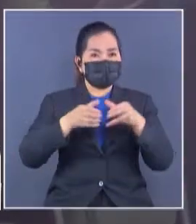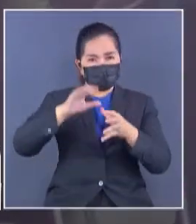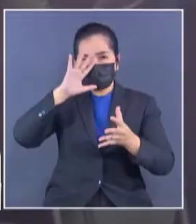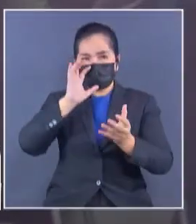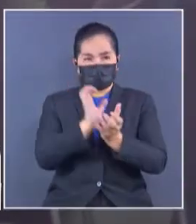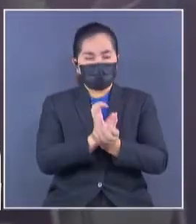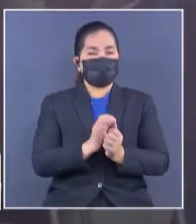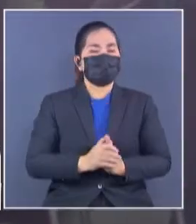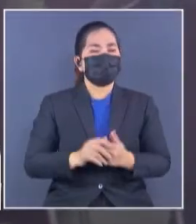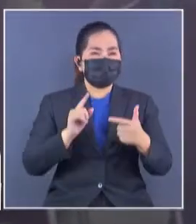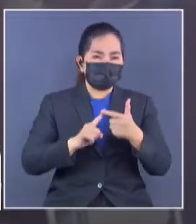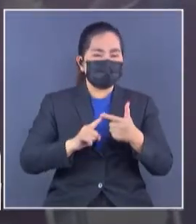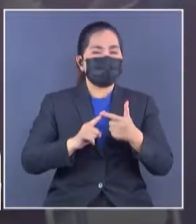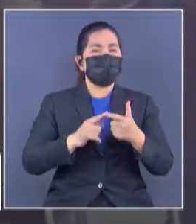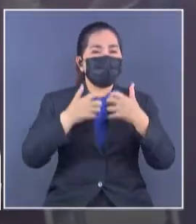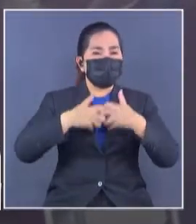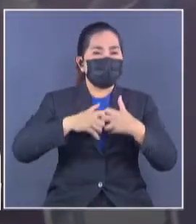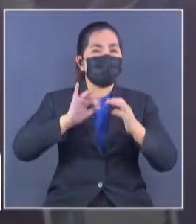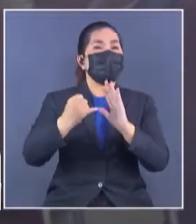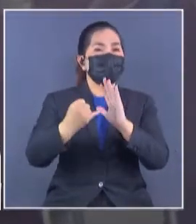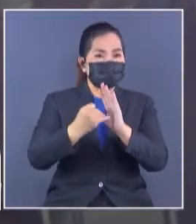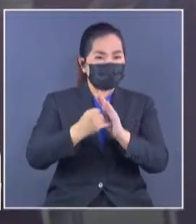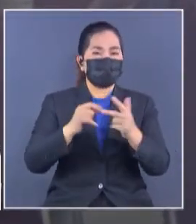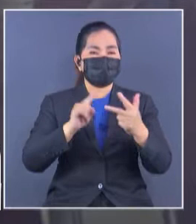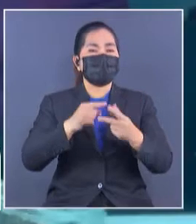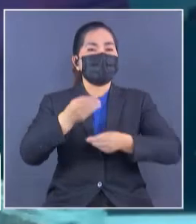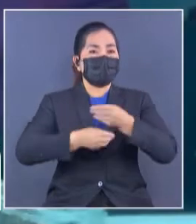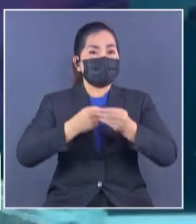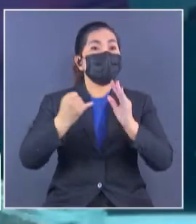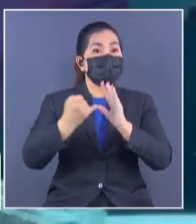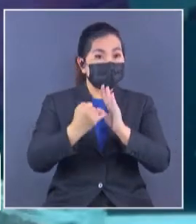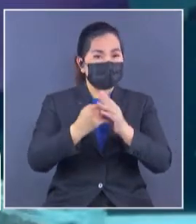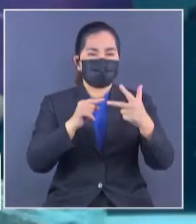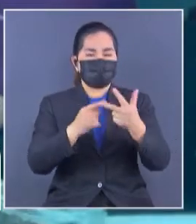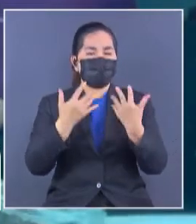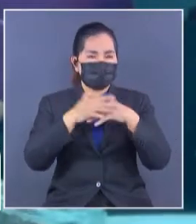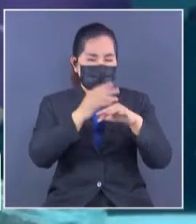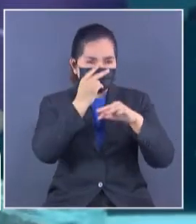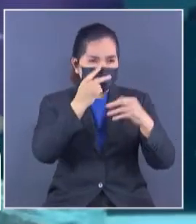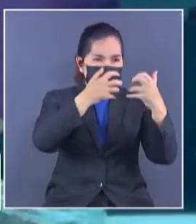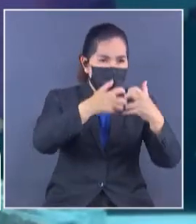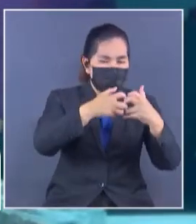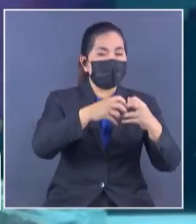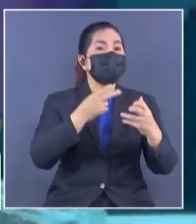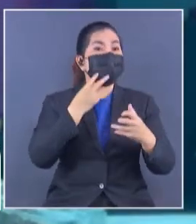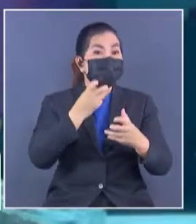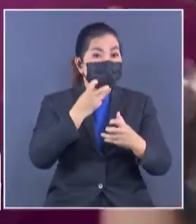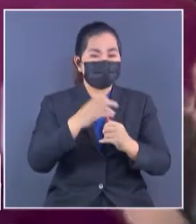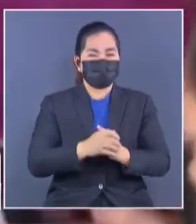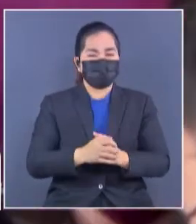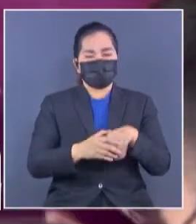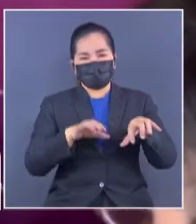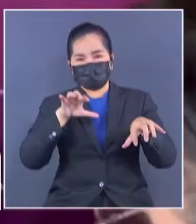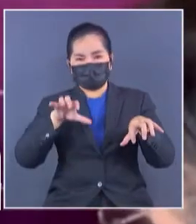ที่ทั้งตำรวจทั้งอุตสาหกรรมจังหวัดมีพาณิชย์จังหวัดเข้าไปตรวจสอบภายในโรงน้ำแข็งอยุธยาแล้วก็โ